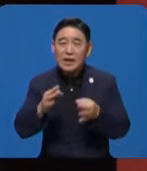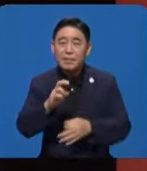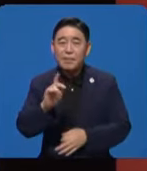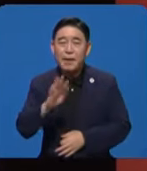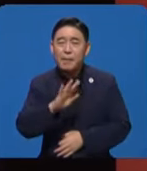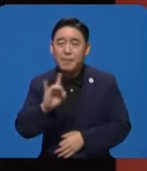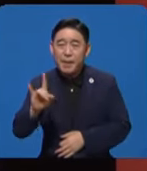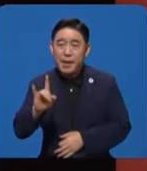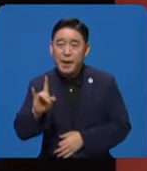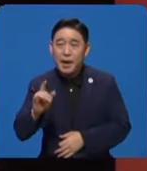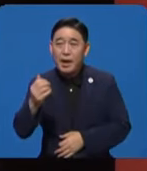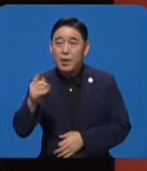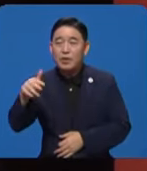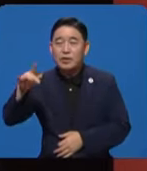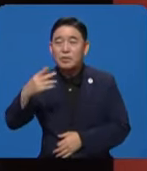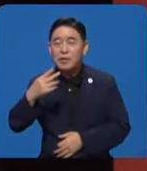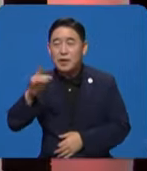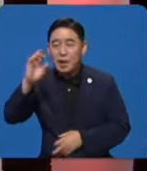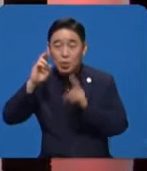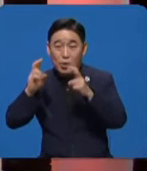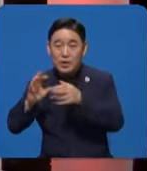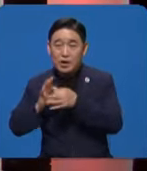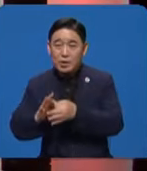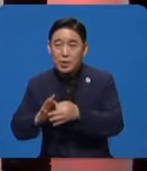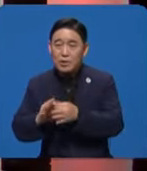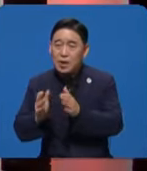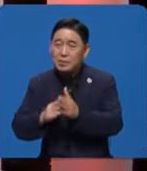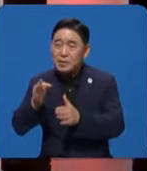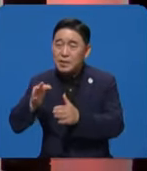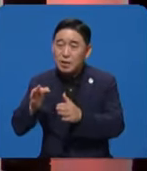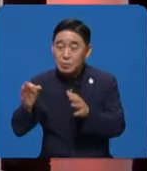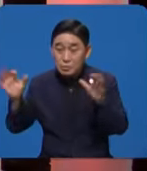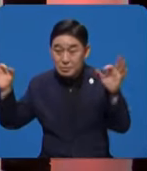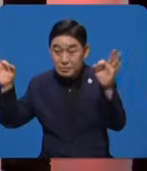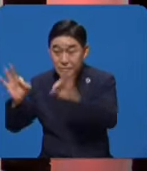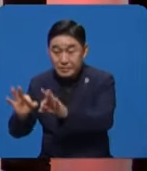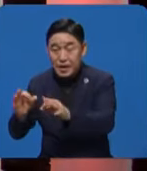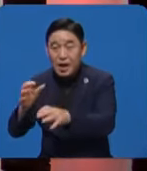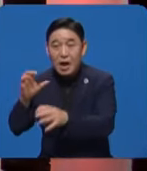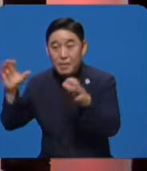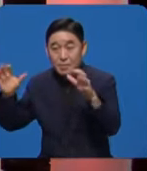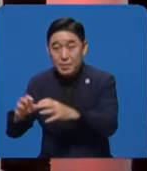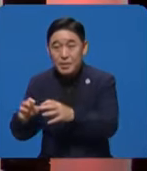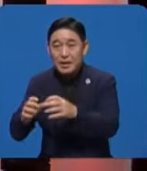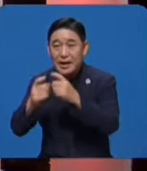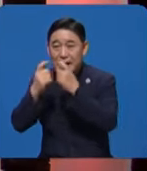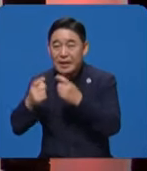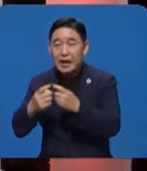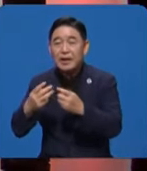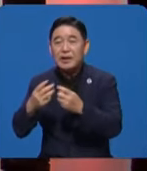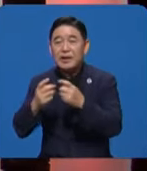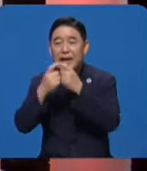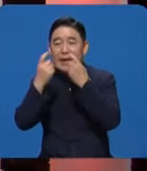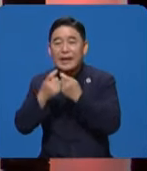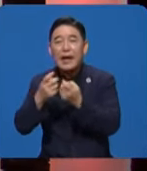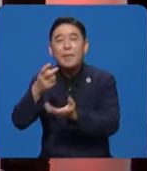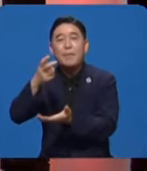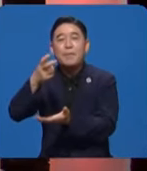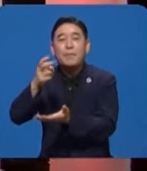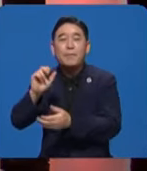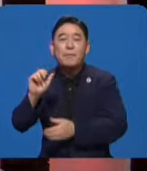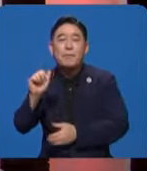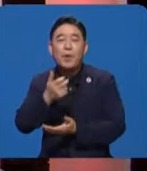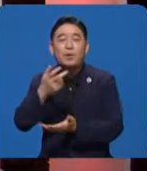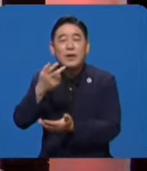김만배의 화천대유를 통해서 비자금으로 여기에 모여져서 이 돈이 결국 사설 로펌처럼